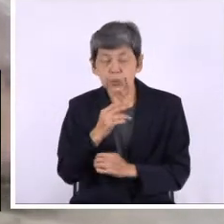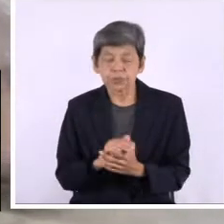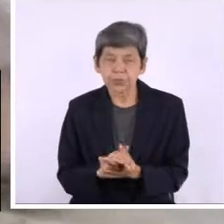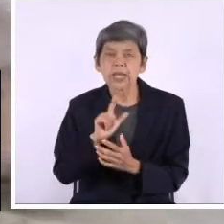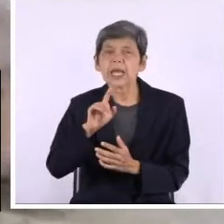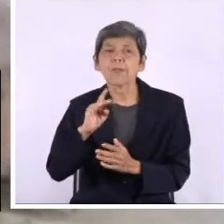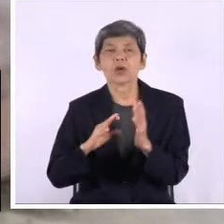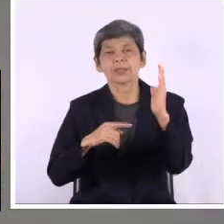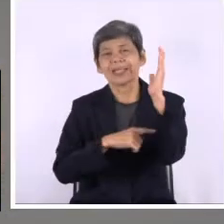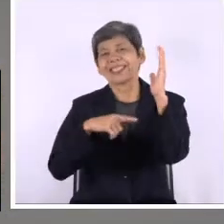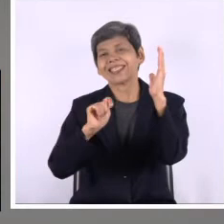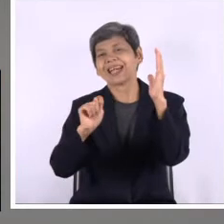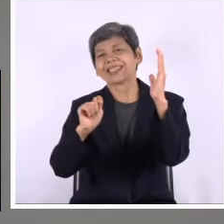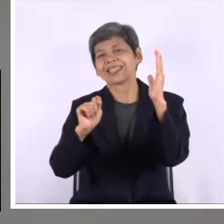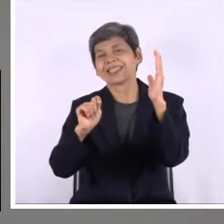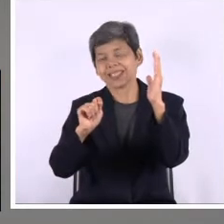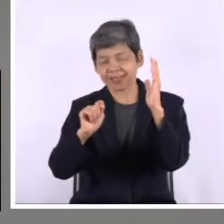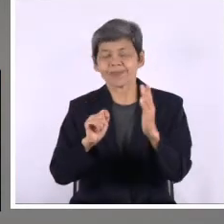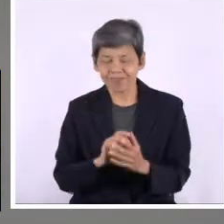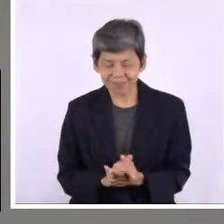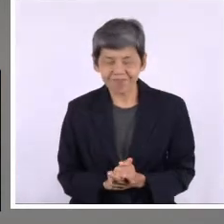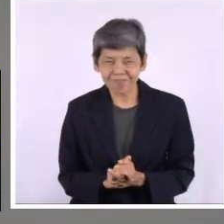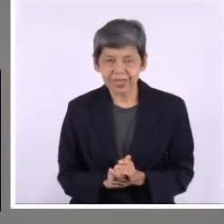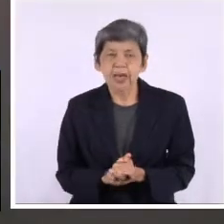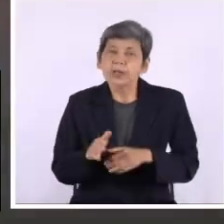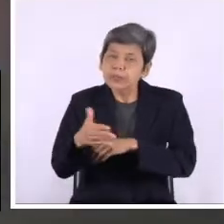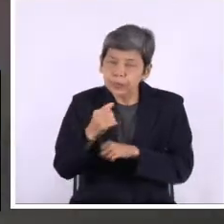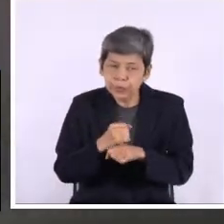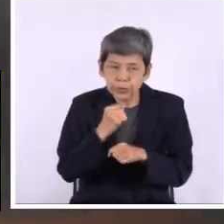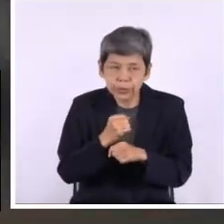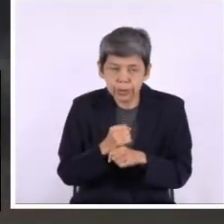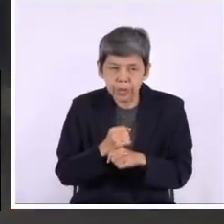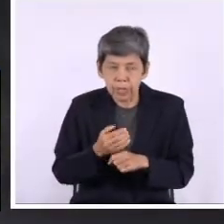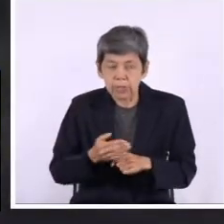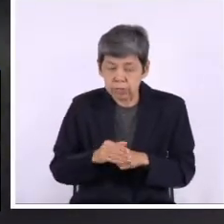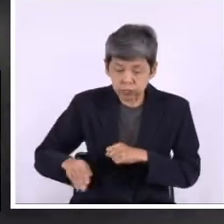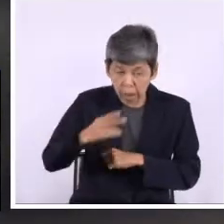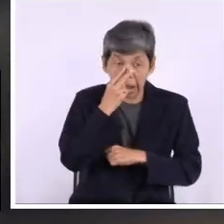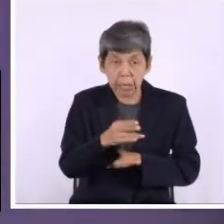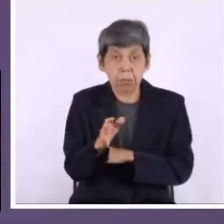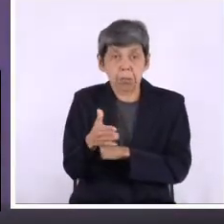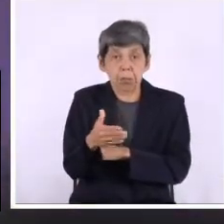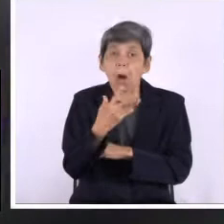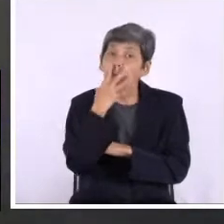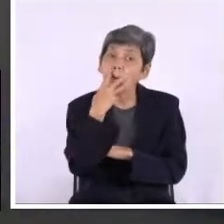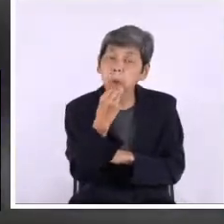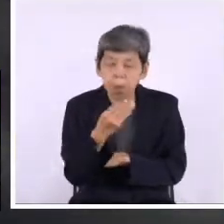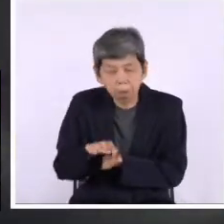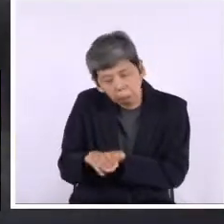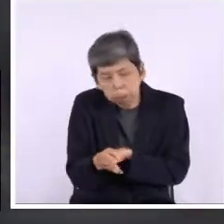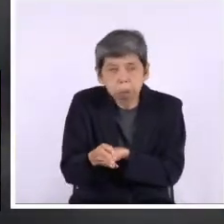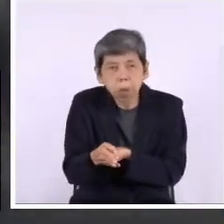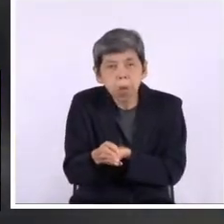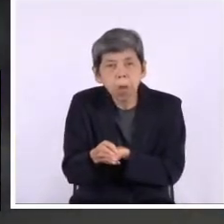บงกันตังจังหวัดตรังว่าจะมะคุณเลิศยอดสีนะแกเป็นชาวประมงได้วางอวนปลากดไปเจอประยูรตัวนี้มานอนเกยตื้นอยู่